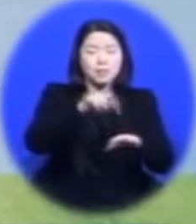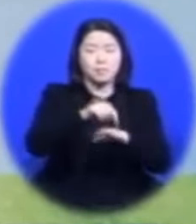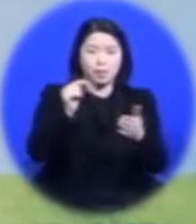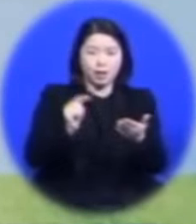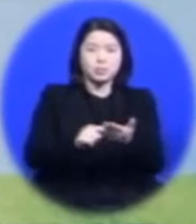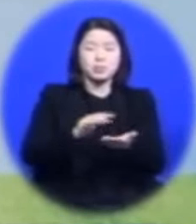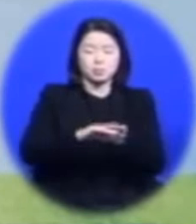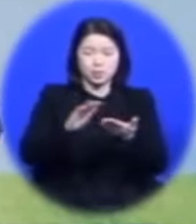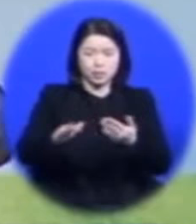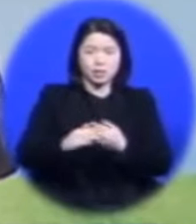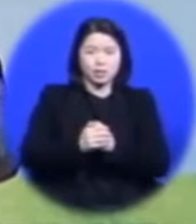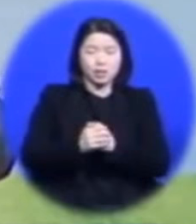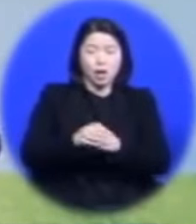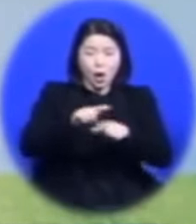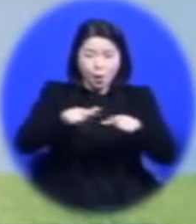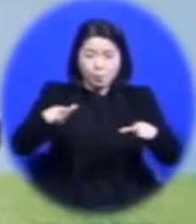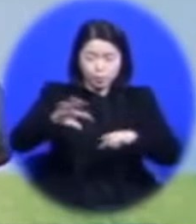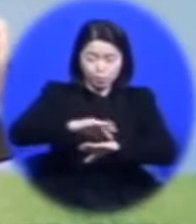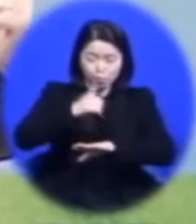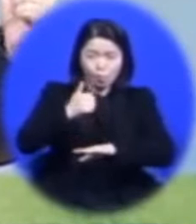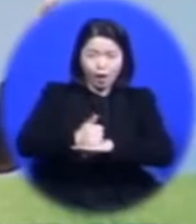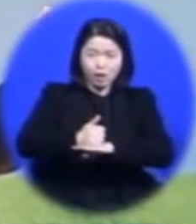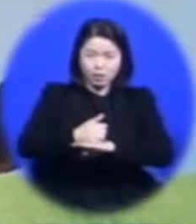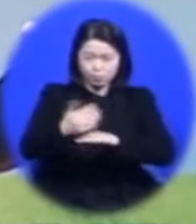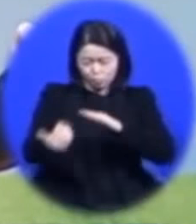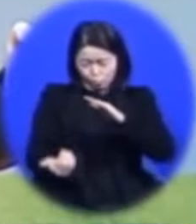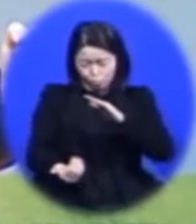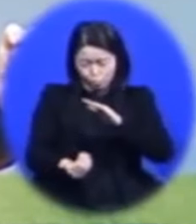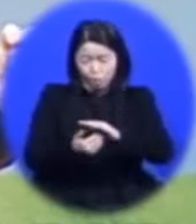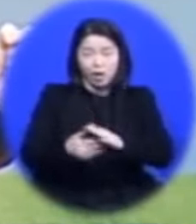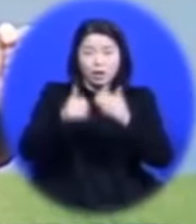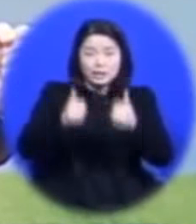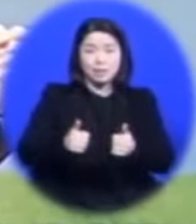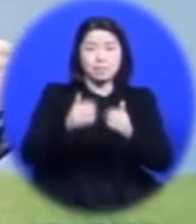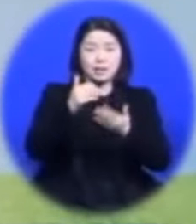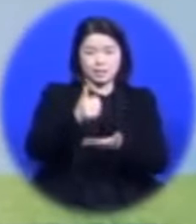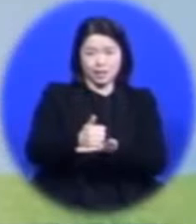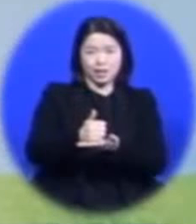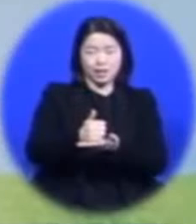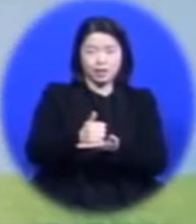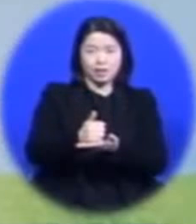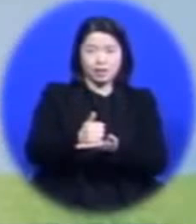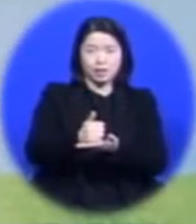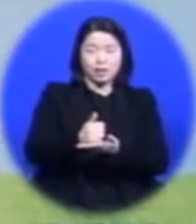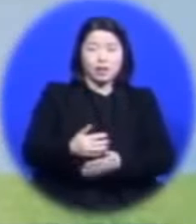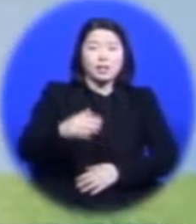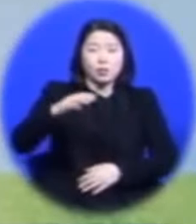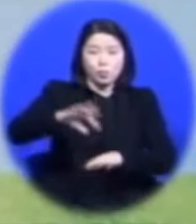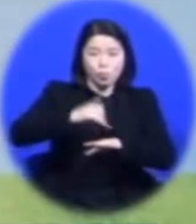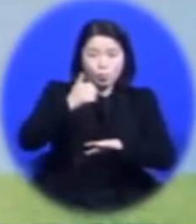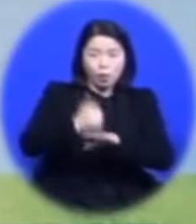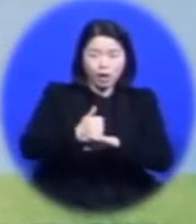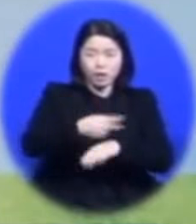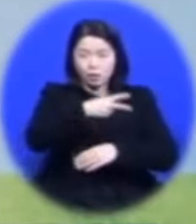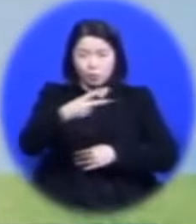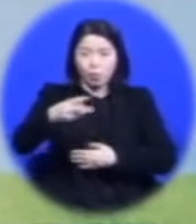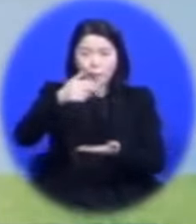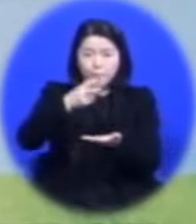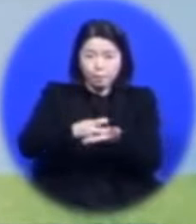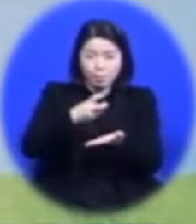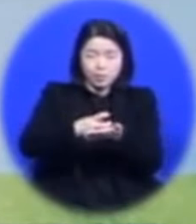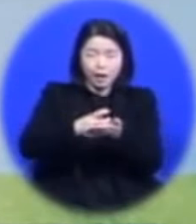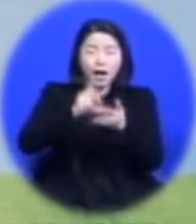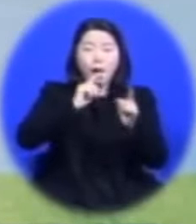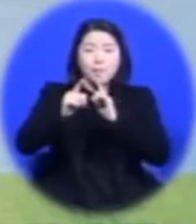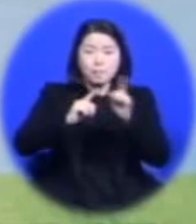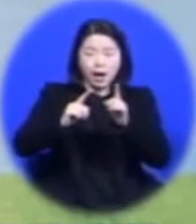마음이었어요 보통 왕은 최고 재판관 있니다 짐이 곧 법이다 이렇게